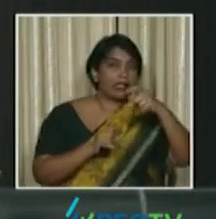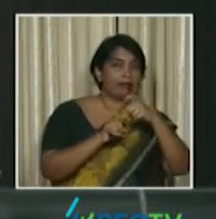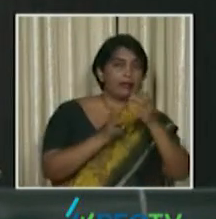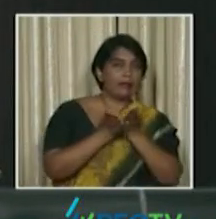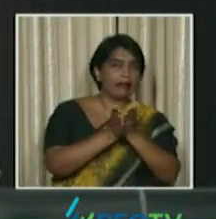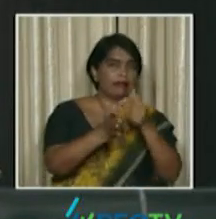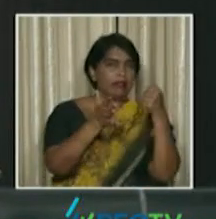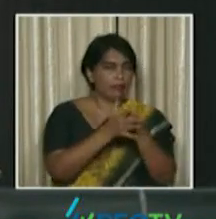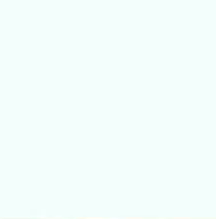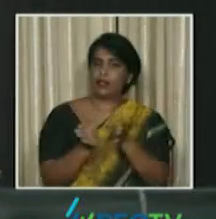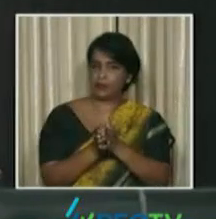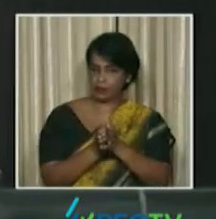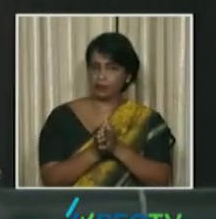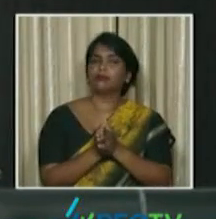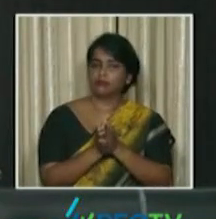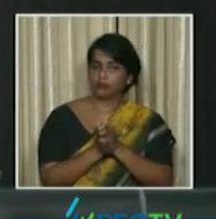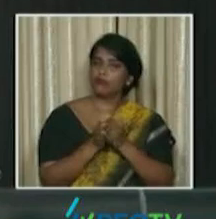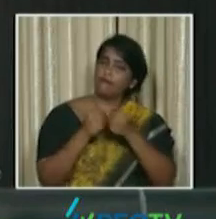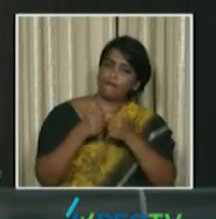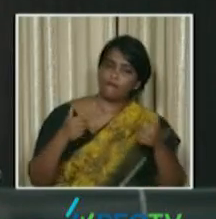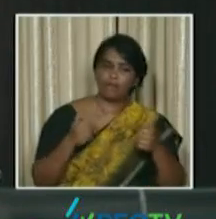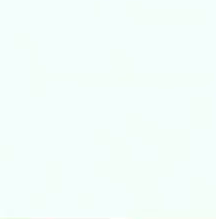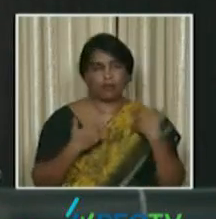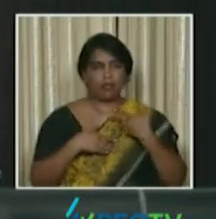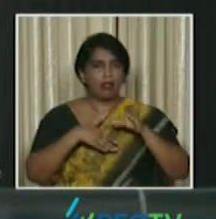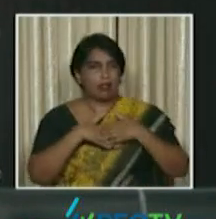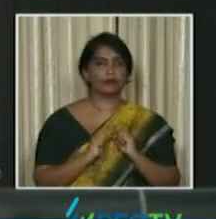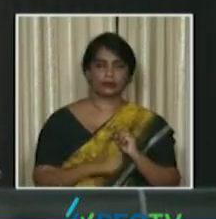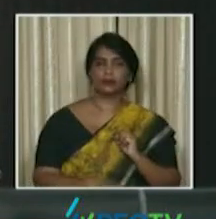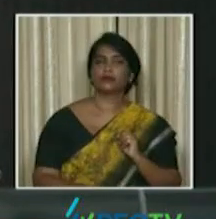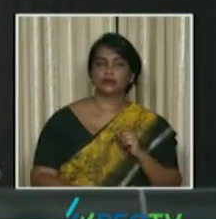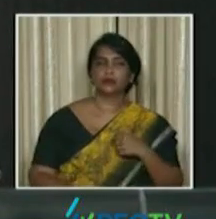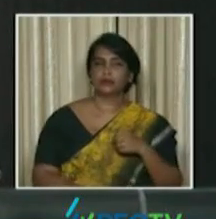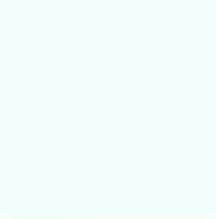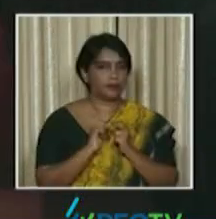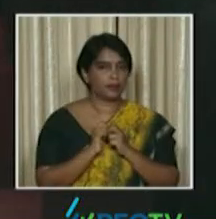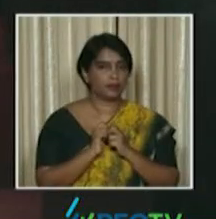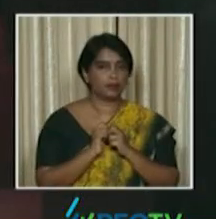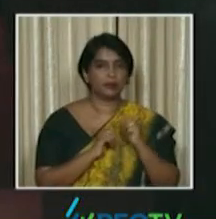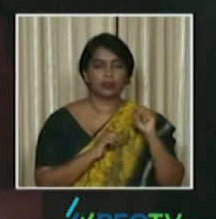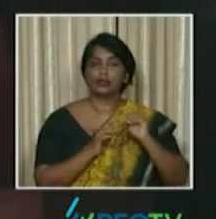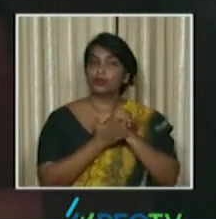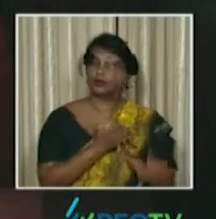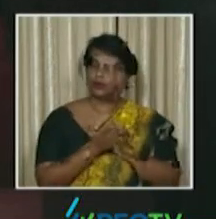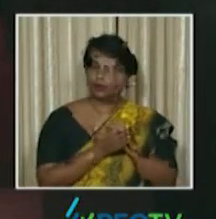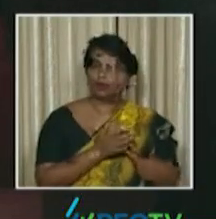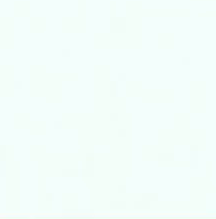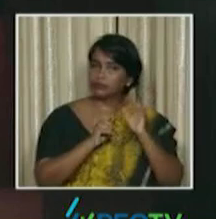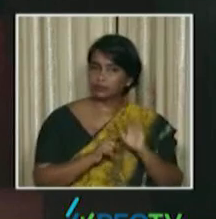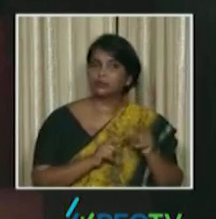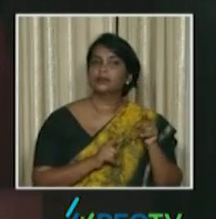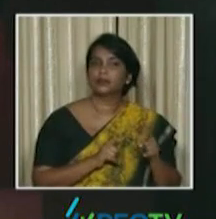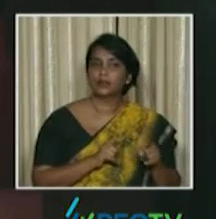ඩයිමන්ඩ් අනතුරත් මේ දෙකම එකතු කරලා වෙන වෙනම හෝ උගත් පාඩම් කොමිසමක් පත් කරලා වැඩපිළිවෙලක් හදන්න සියලු දේම ගණනය කරලා